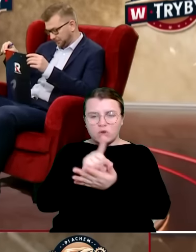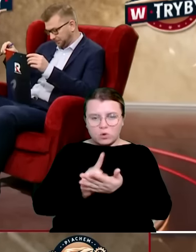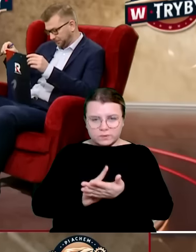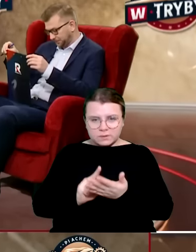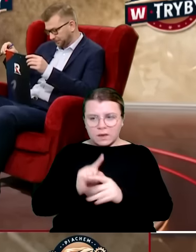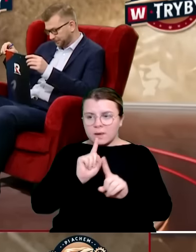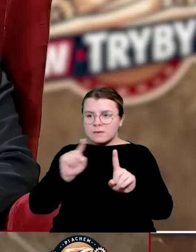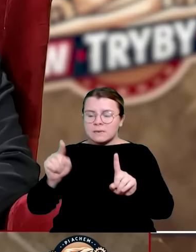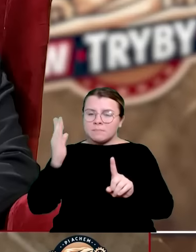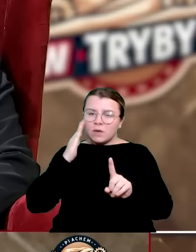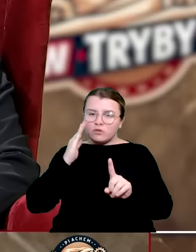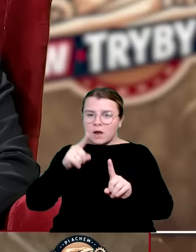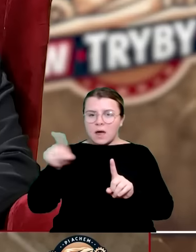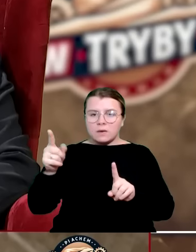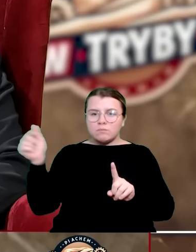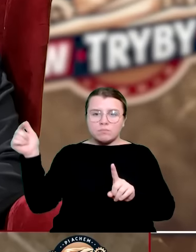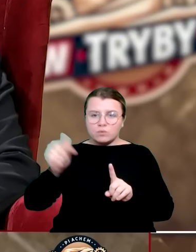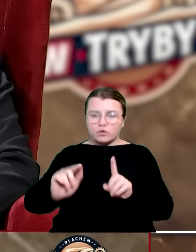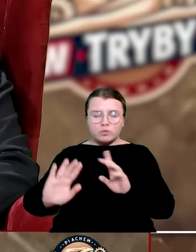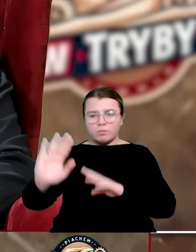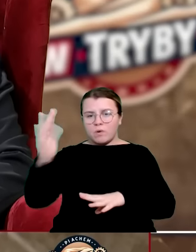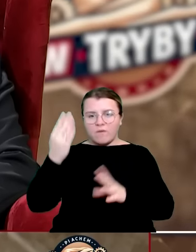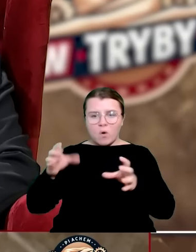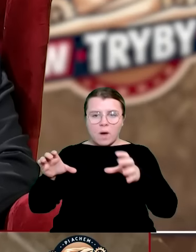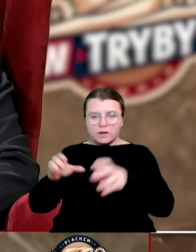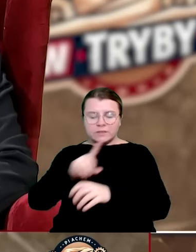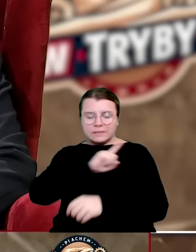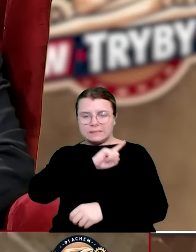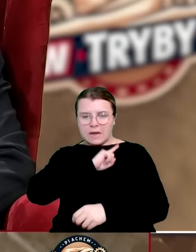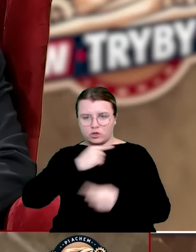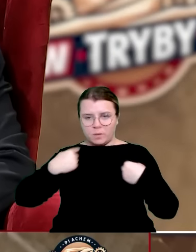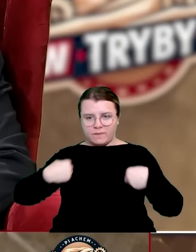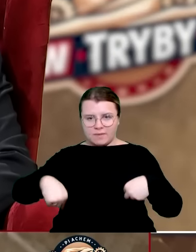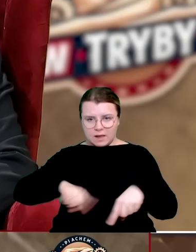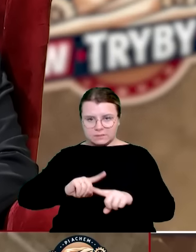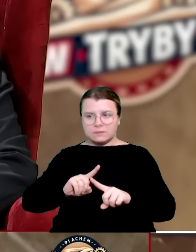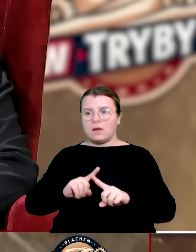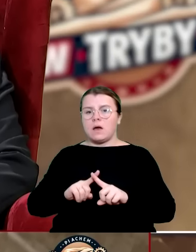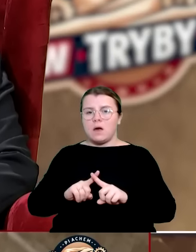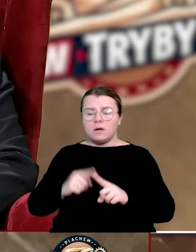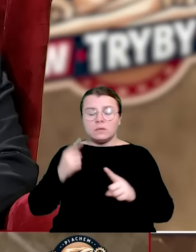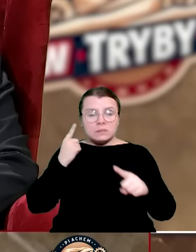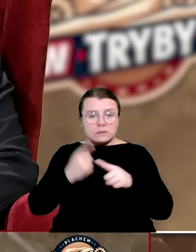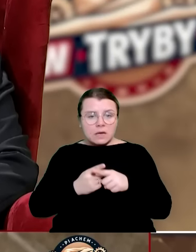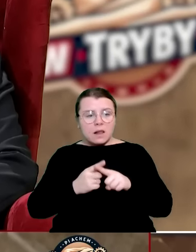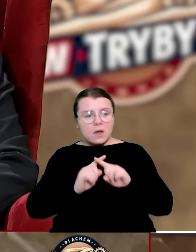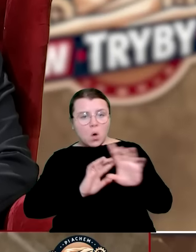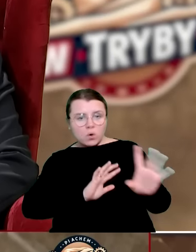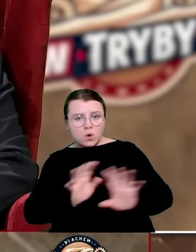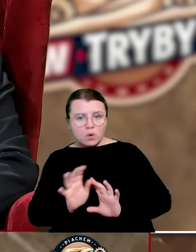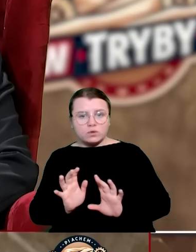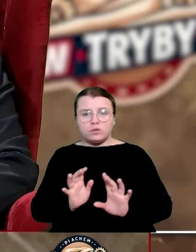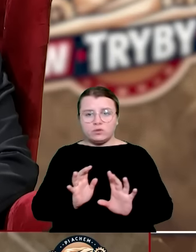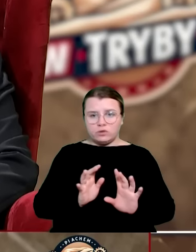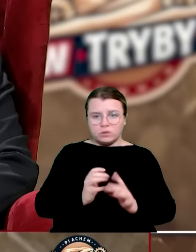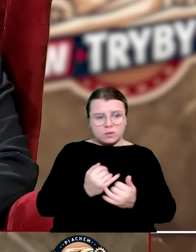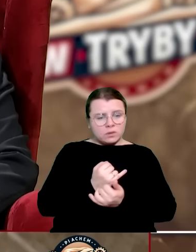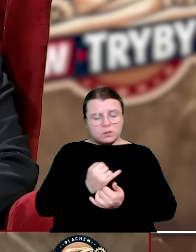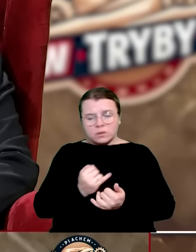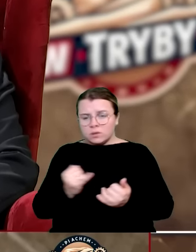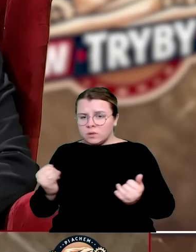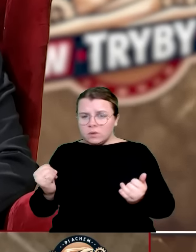powoływać straż obywatelską, żeby bronić swojego resztek, swojego dobytku przed szabrownikami. Tak działało państwo